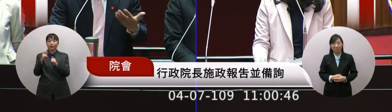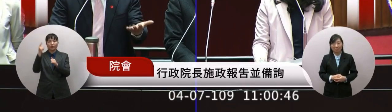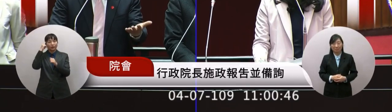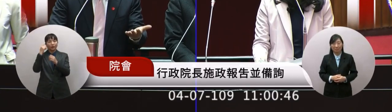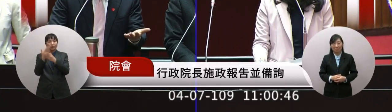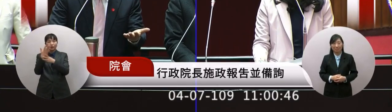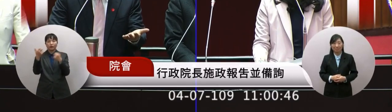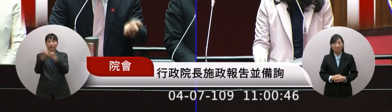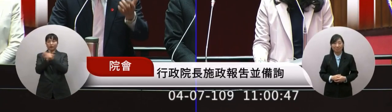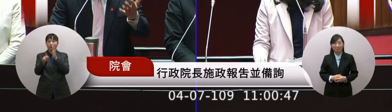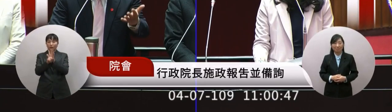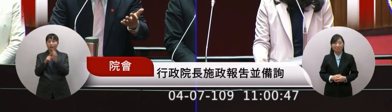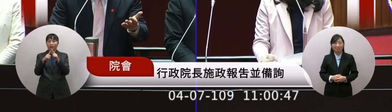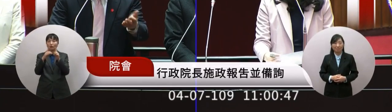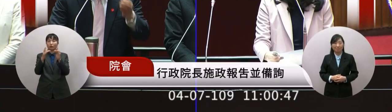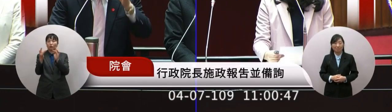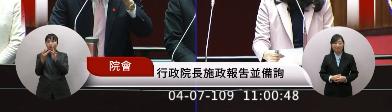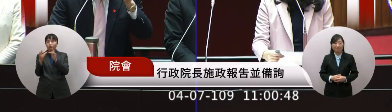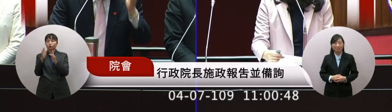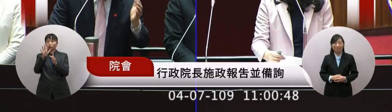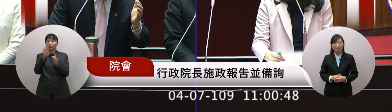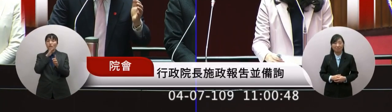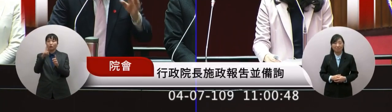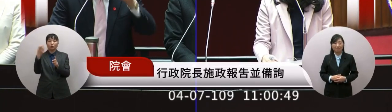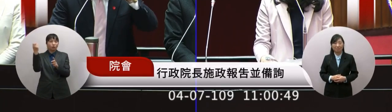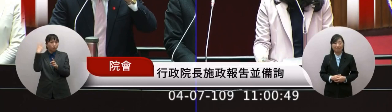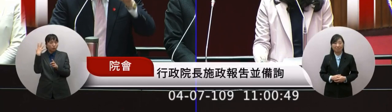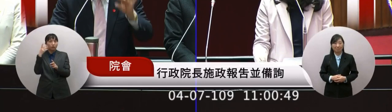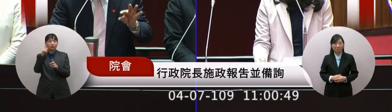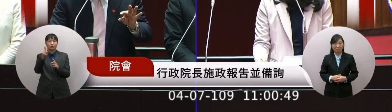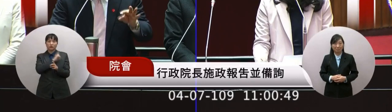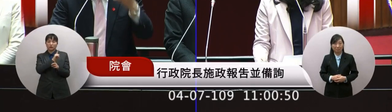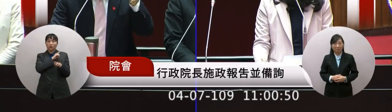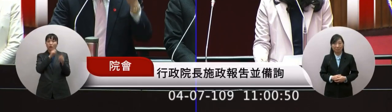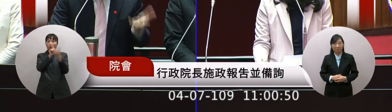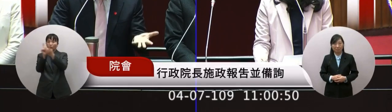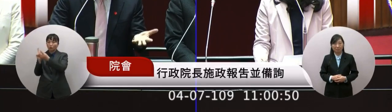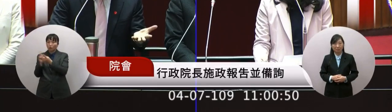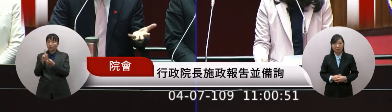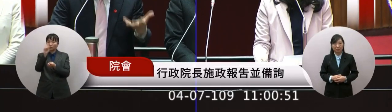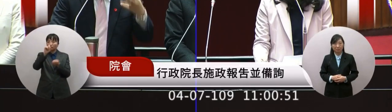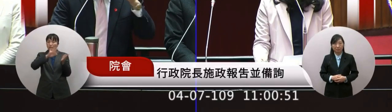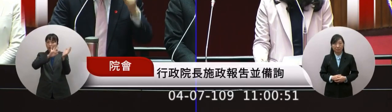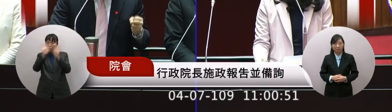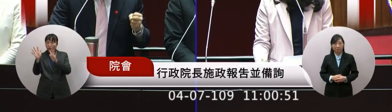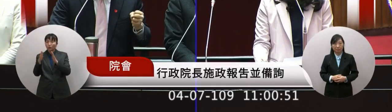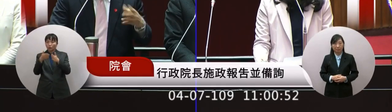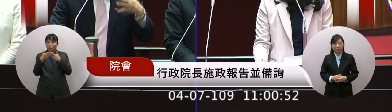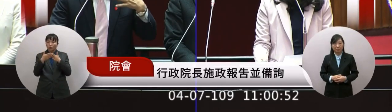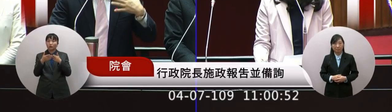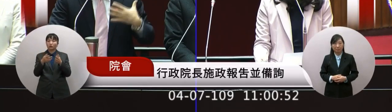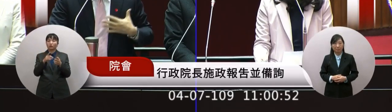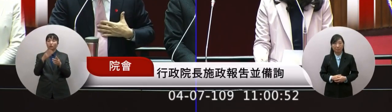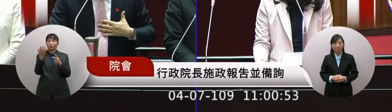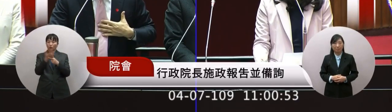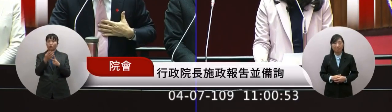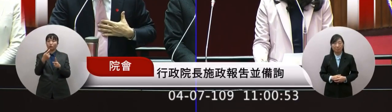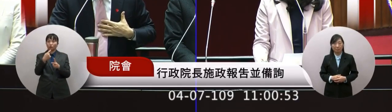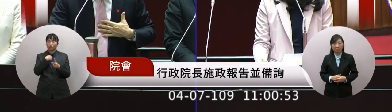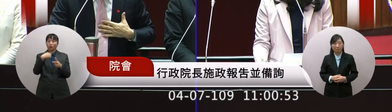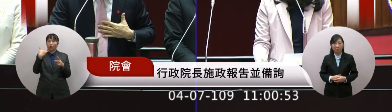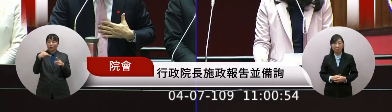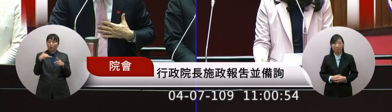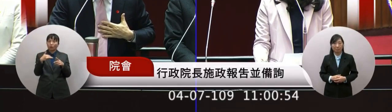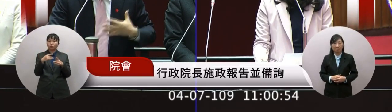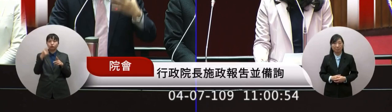间最接地气，所以委员如果你有听到或者你接触到哪一方面需要或者我们还没